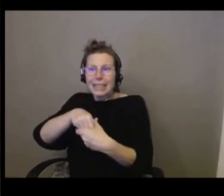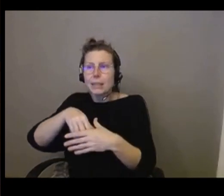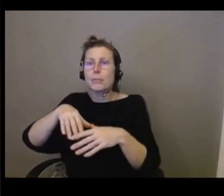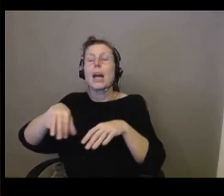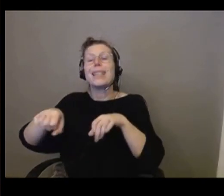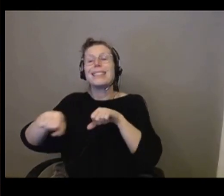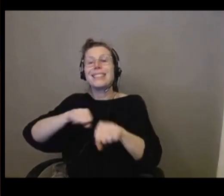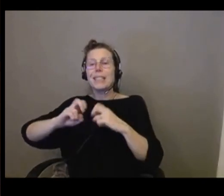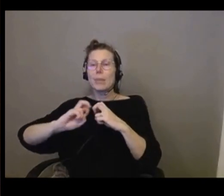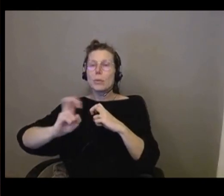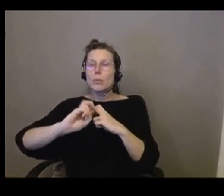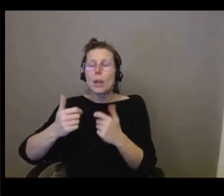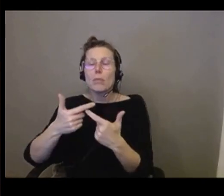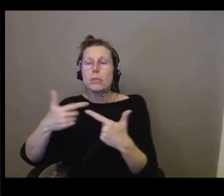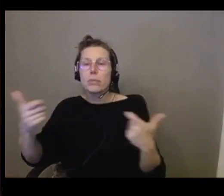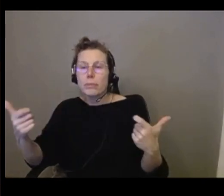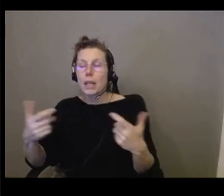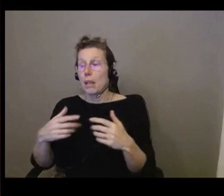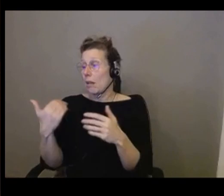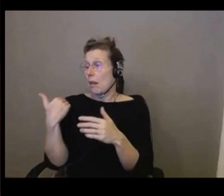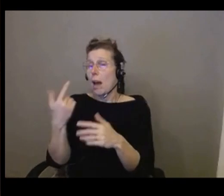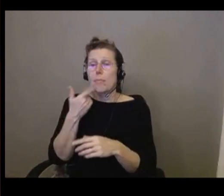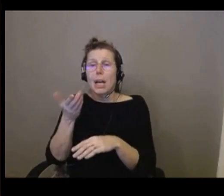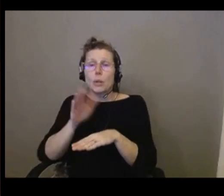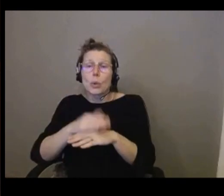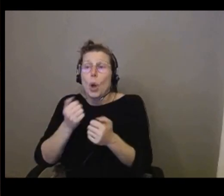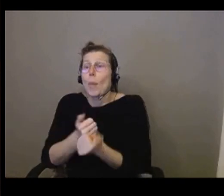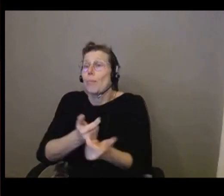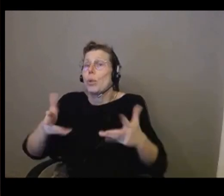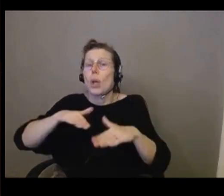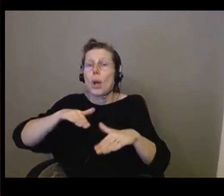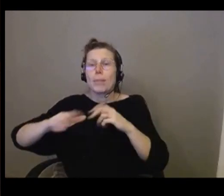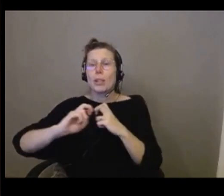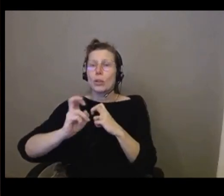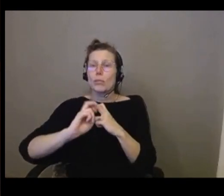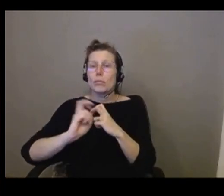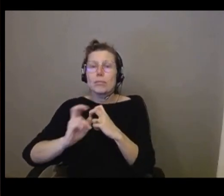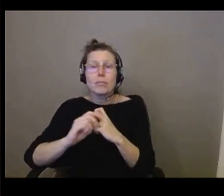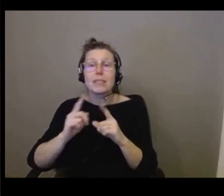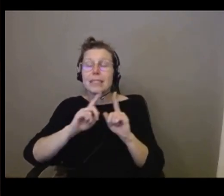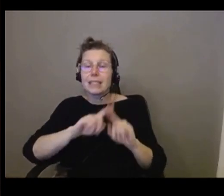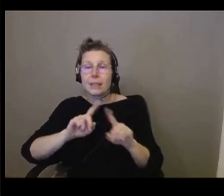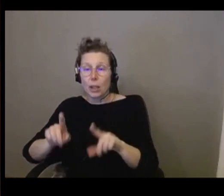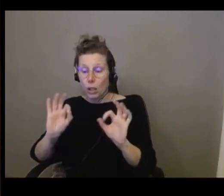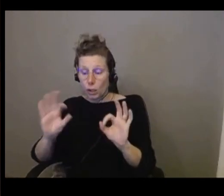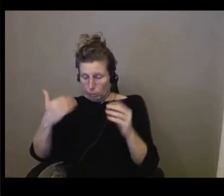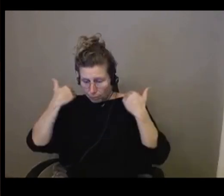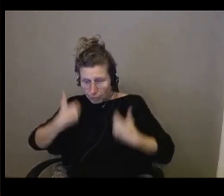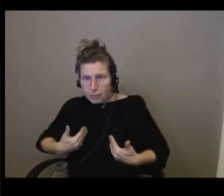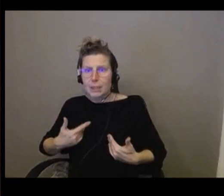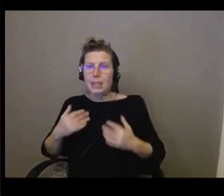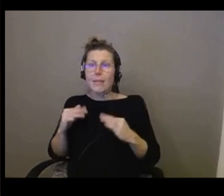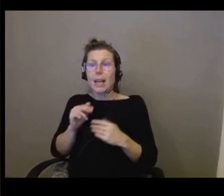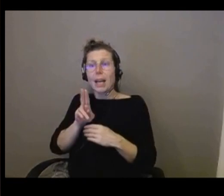de communication entre les différents modes de transport. Et c'est comment les VTC vont s'inscrire dans cette chaîne de transport pour permettre aux personnes à